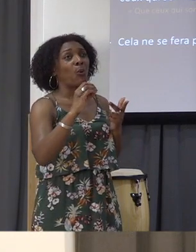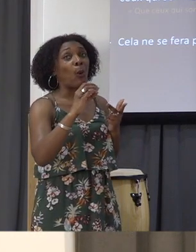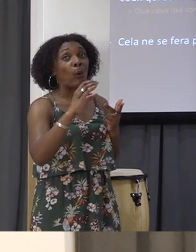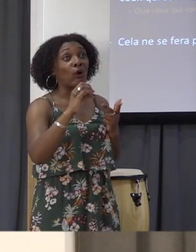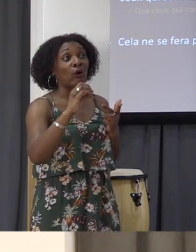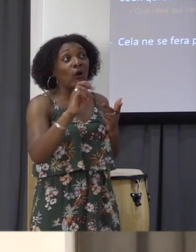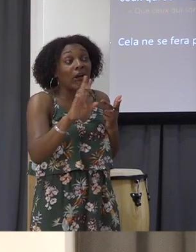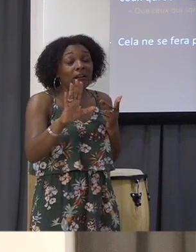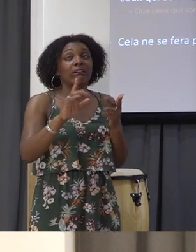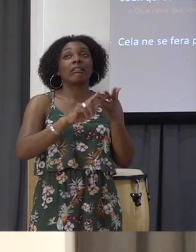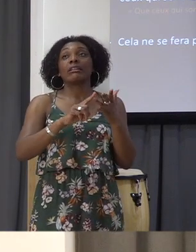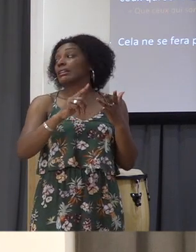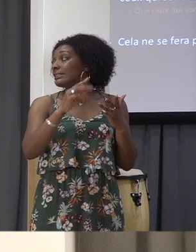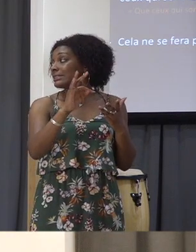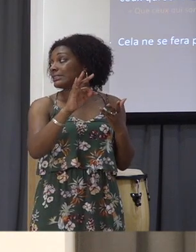Nicanor, Timon,